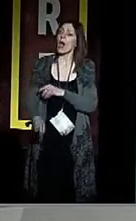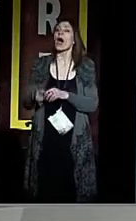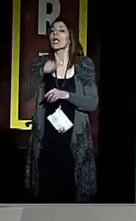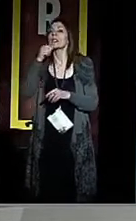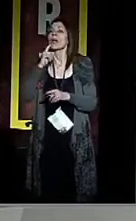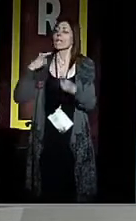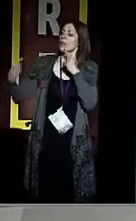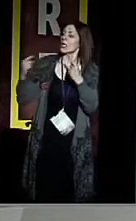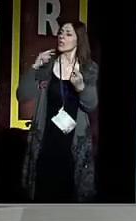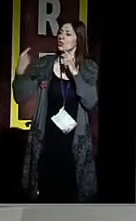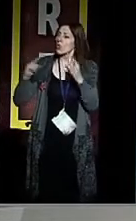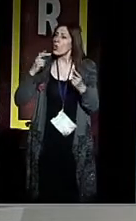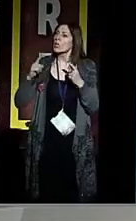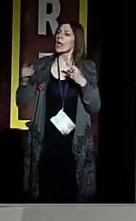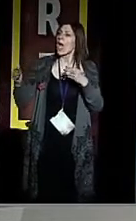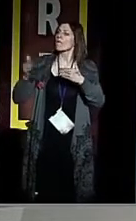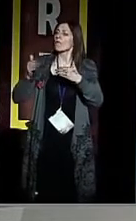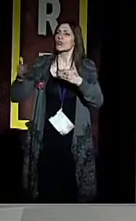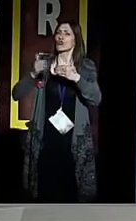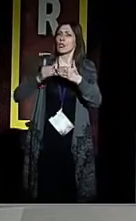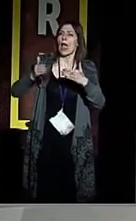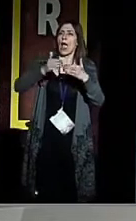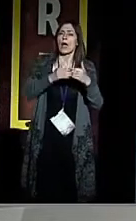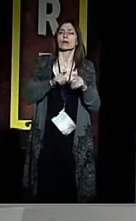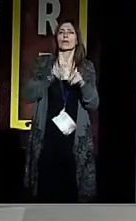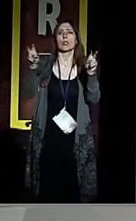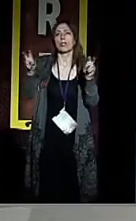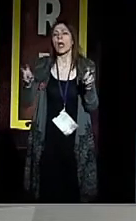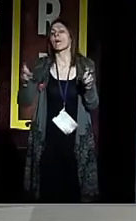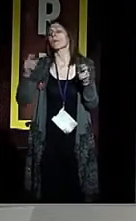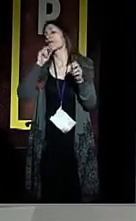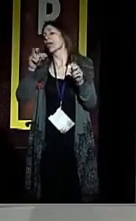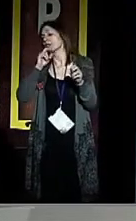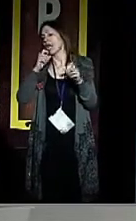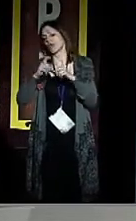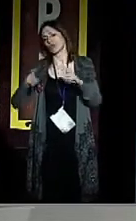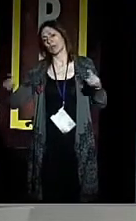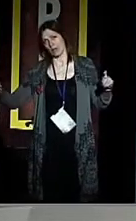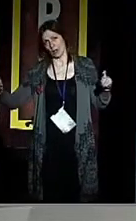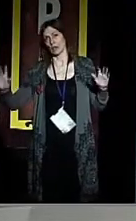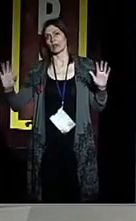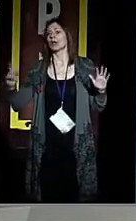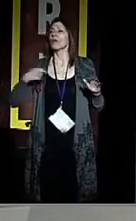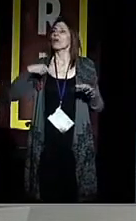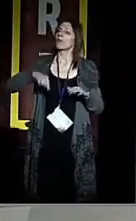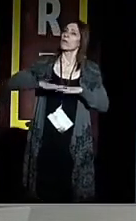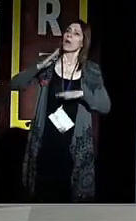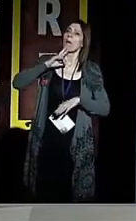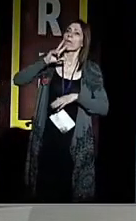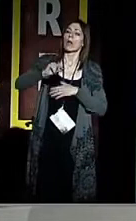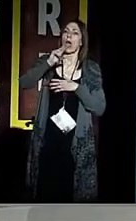di riavvicinarci con tanti temi e con tanti messaggi. E io questa mattina non vi parlerò